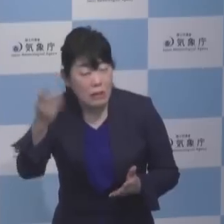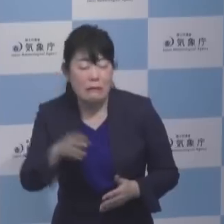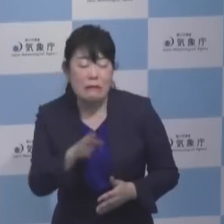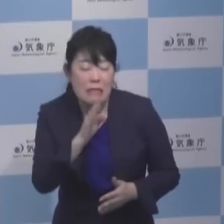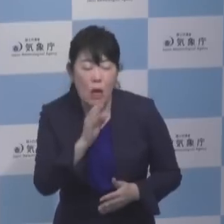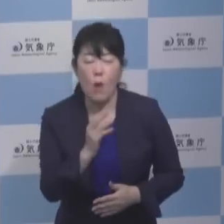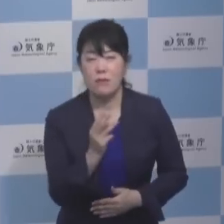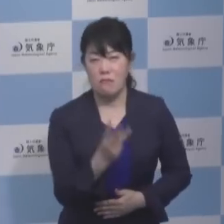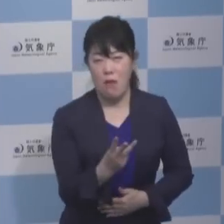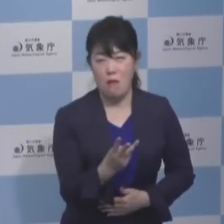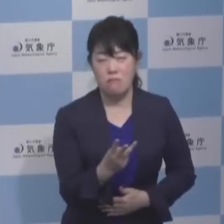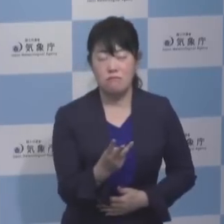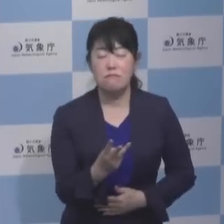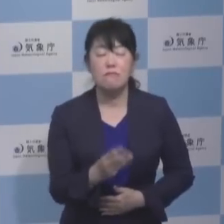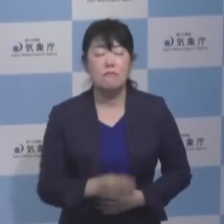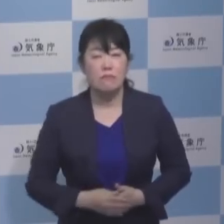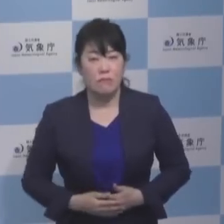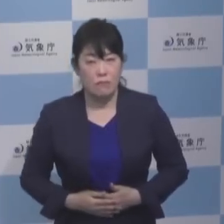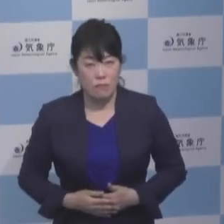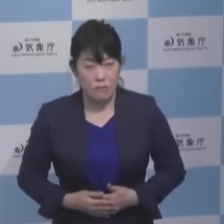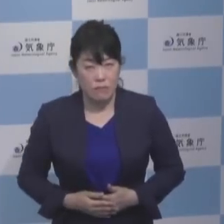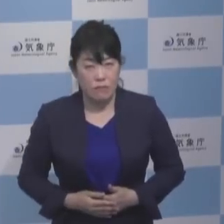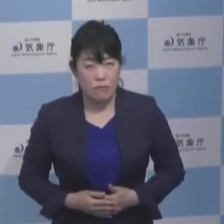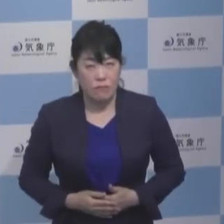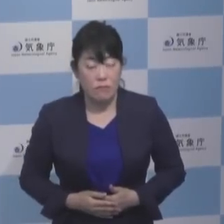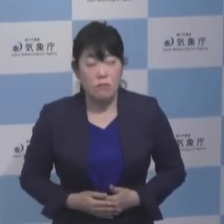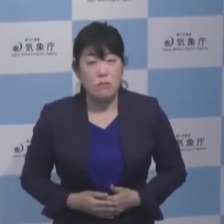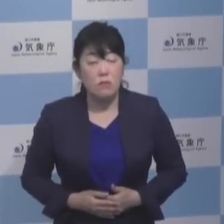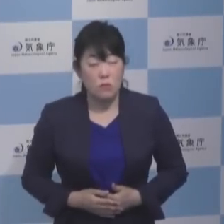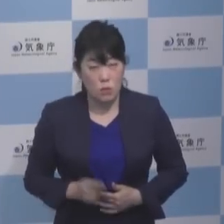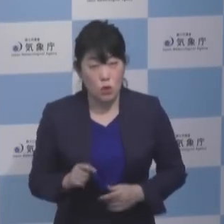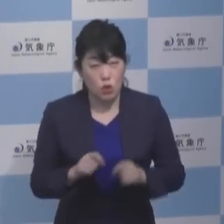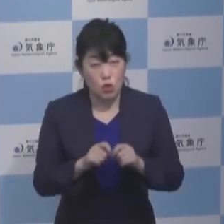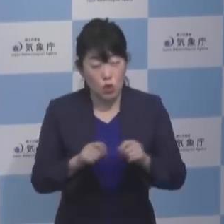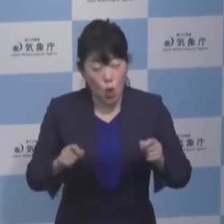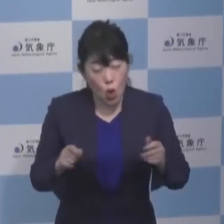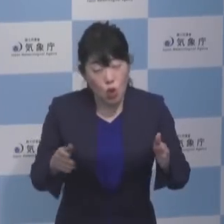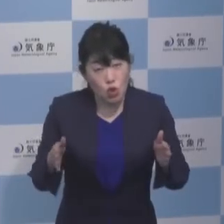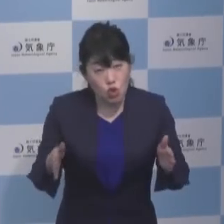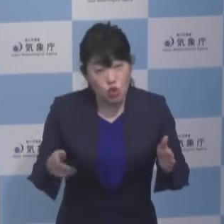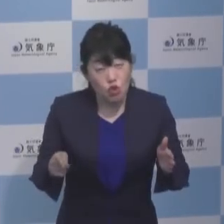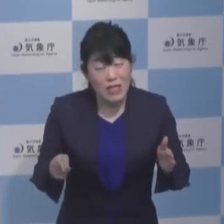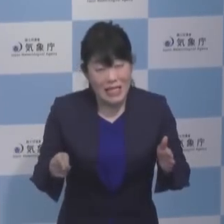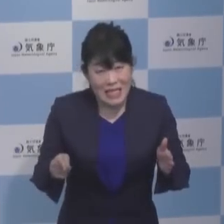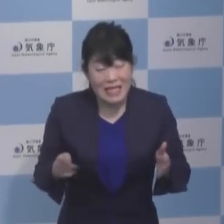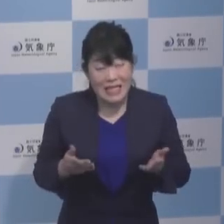はい。 それで長周期地震速地震動階級の